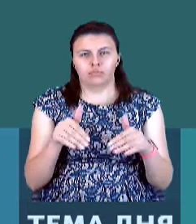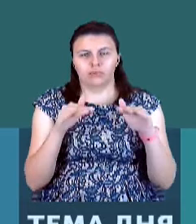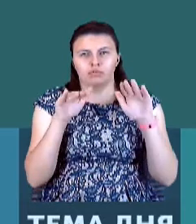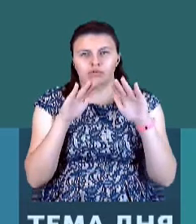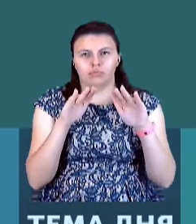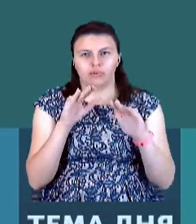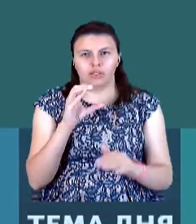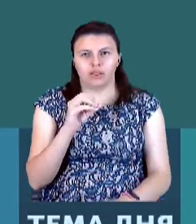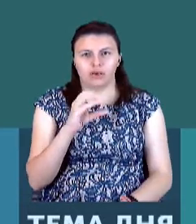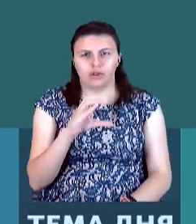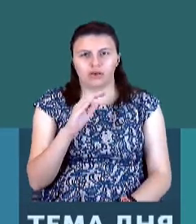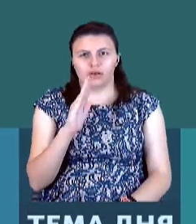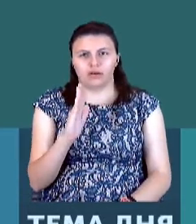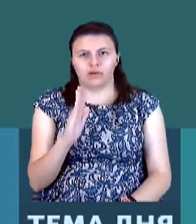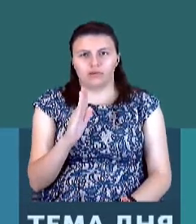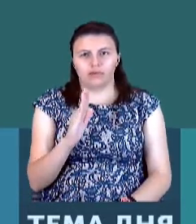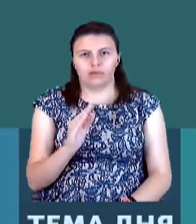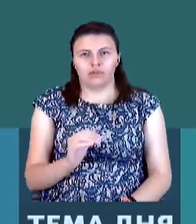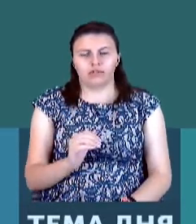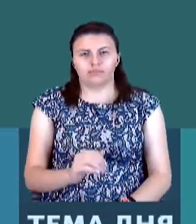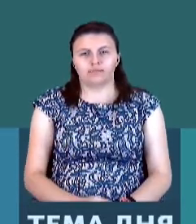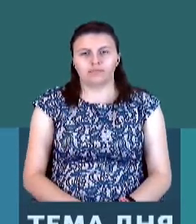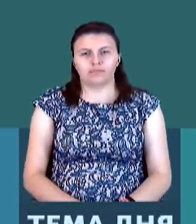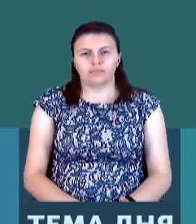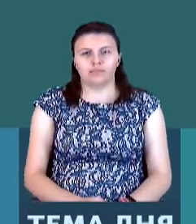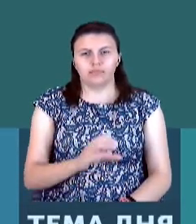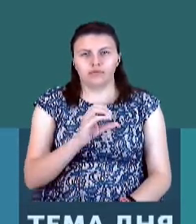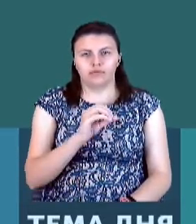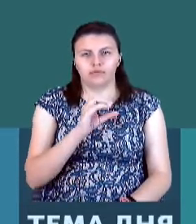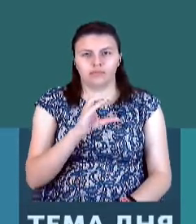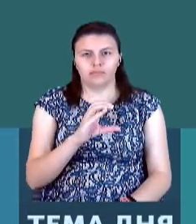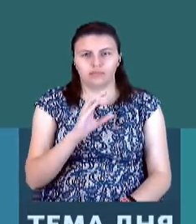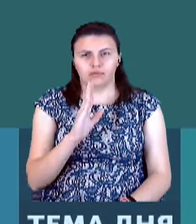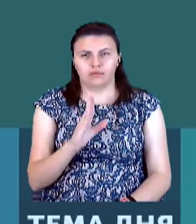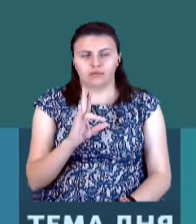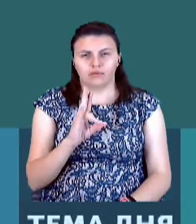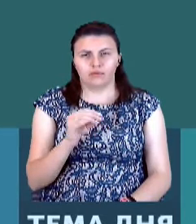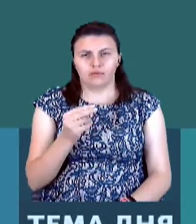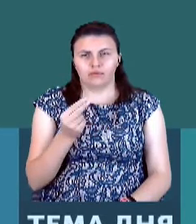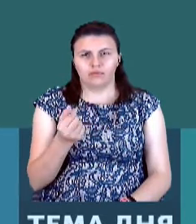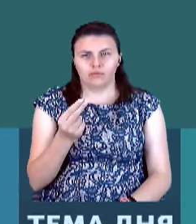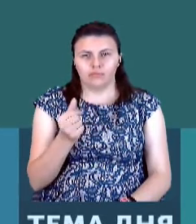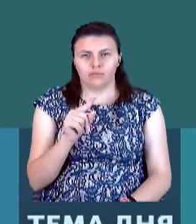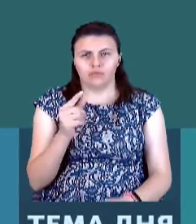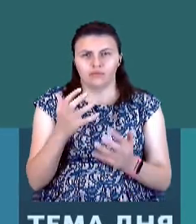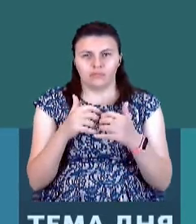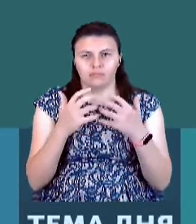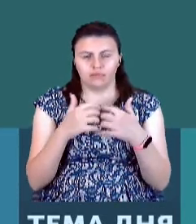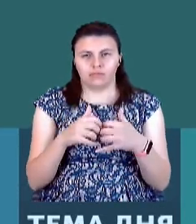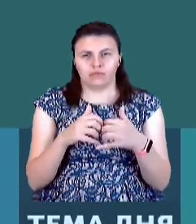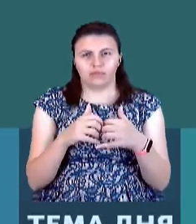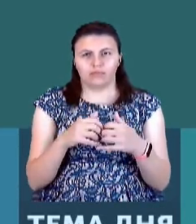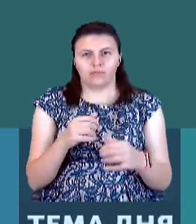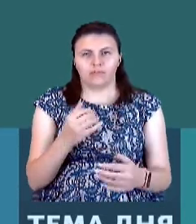З великих зарплат, як ми знаємо, ЄСВ не сплачується. Воно сплачується до там порогового значення, яке розраховується від кількості мінімальних